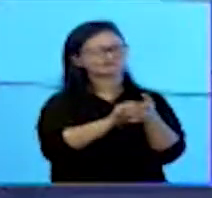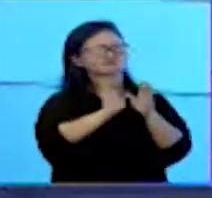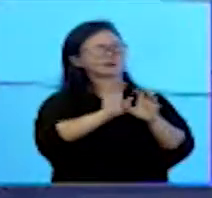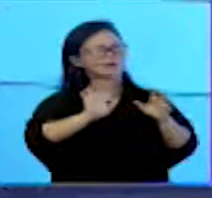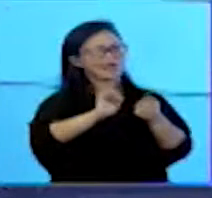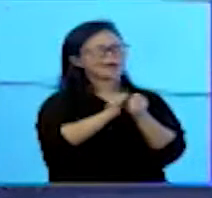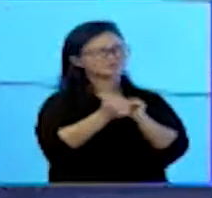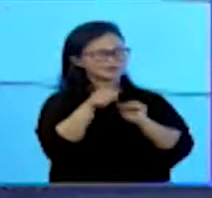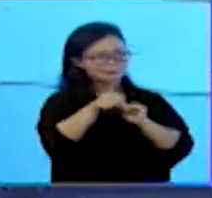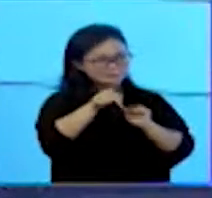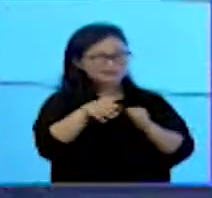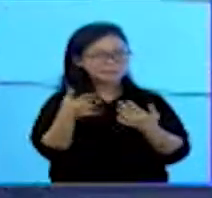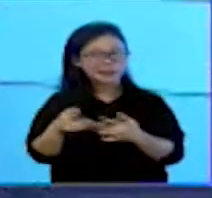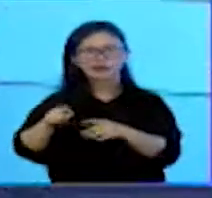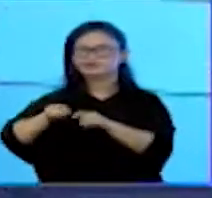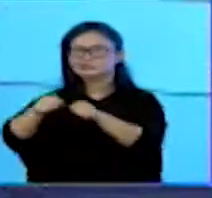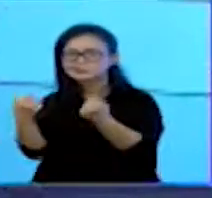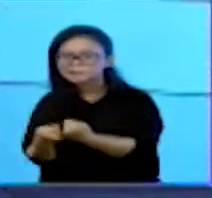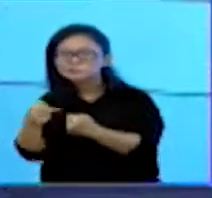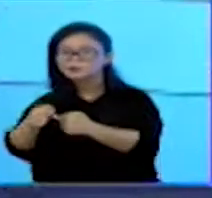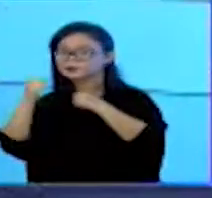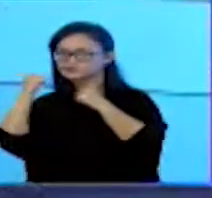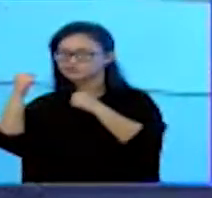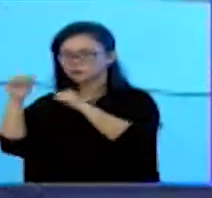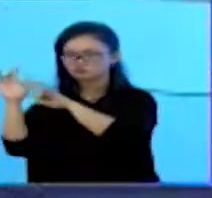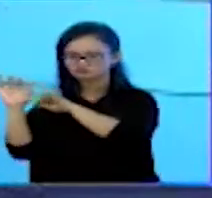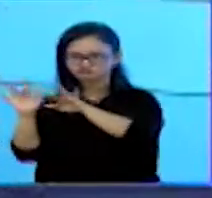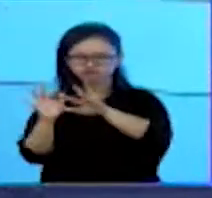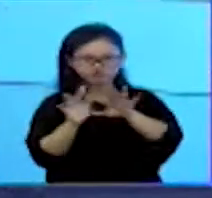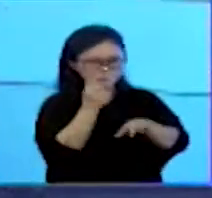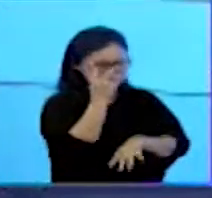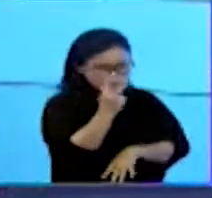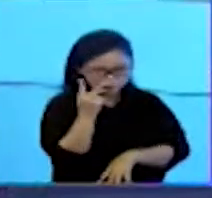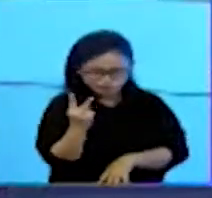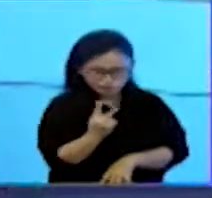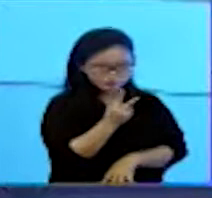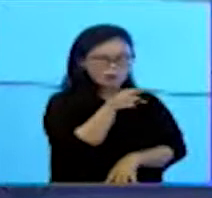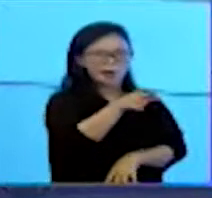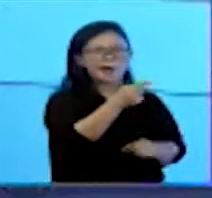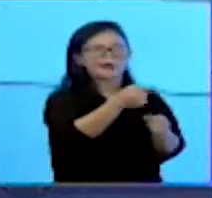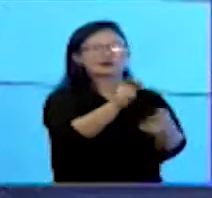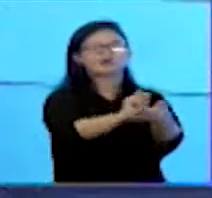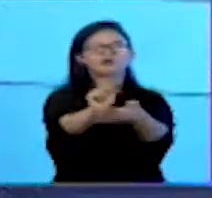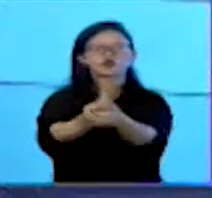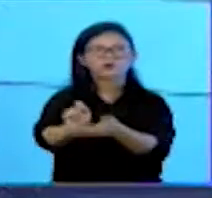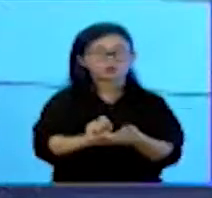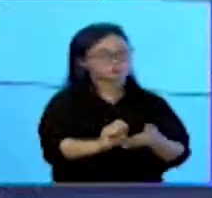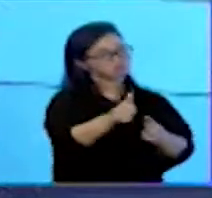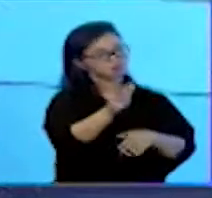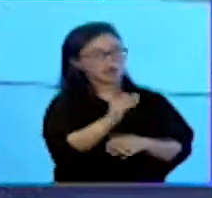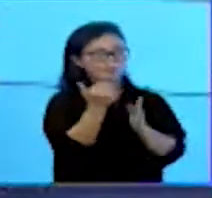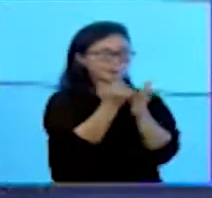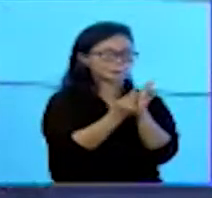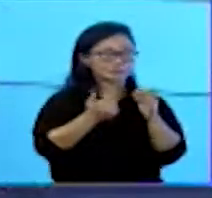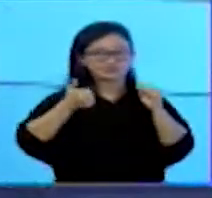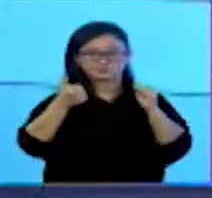Tim gabungan Satpol PP, Polri, dan TNI dikerahkan untuk merazia area perkantoran memastikan jumlah karyawan yang masuk tidak